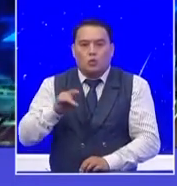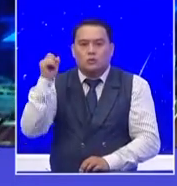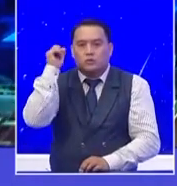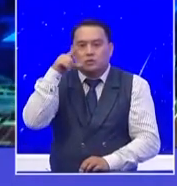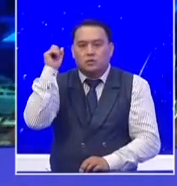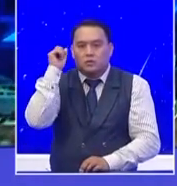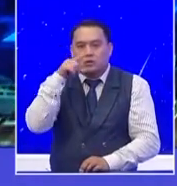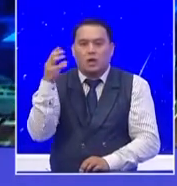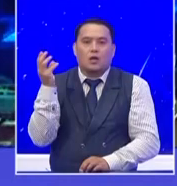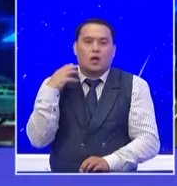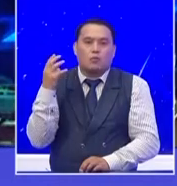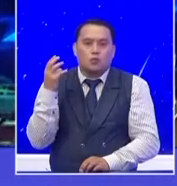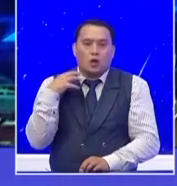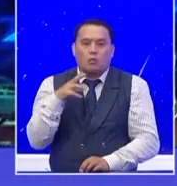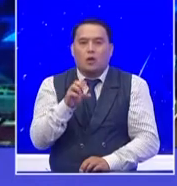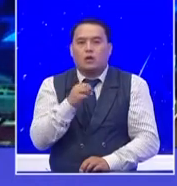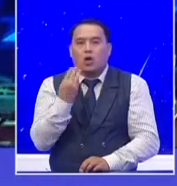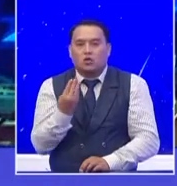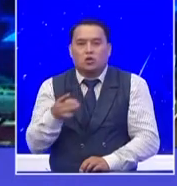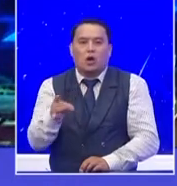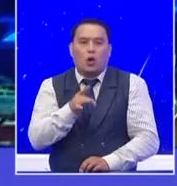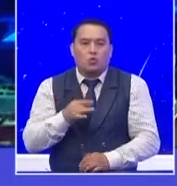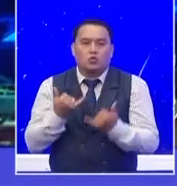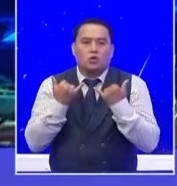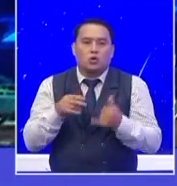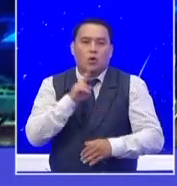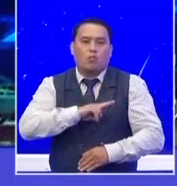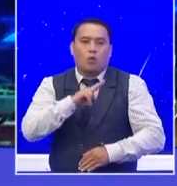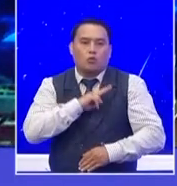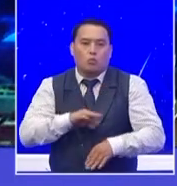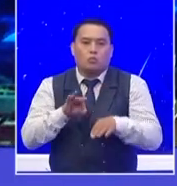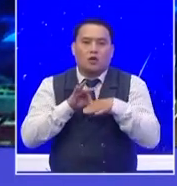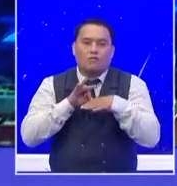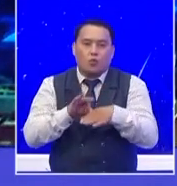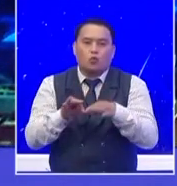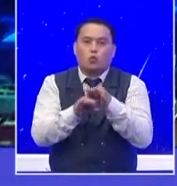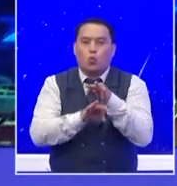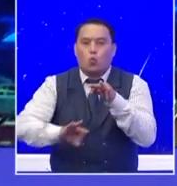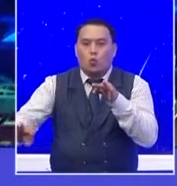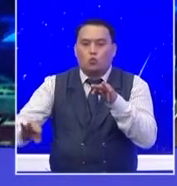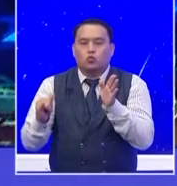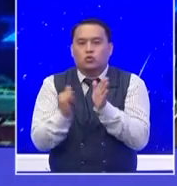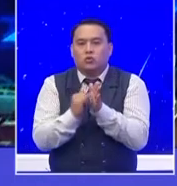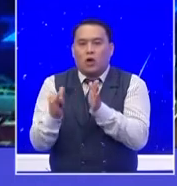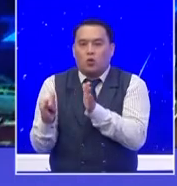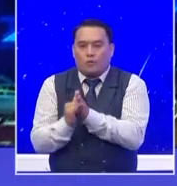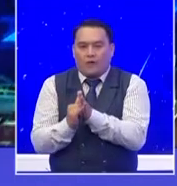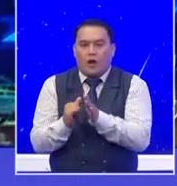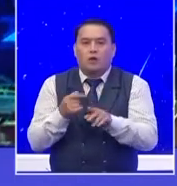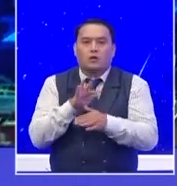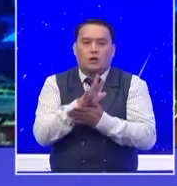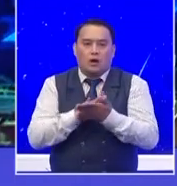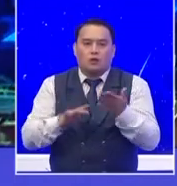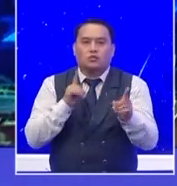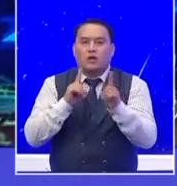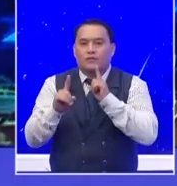райцентры Искельдинского, Кербулакского и Балхашского районов. Сейчас идут работы по прокладке труб и установке шкафчиков. Об этом и не только